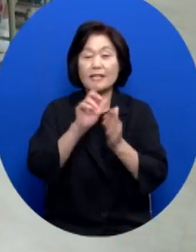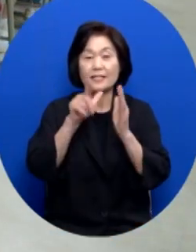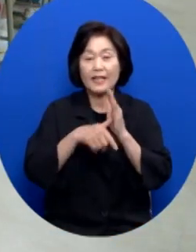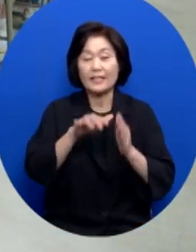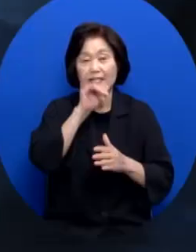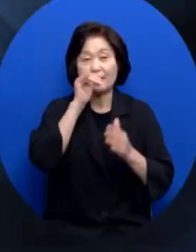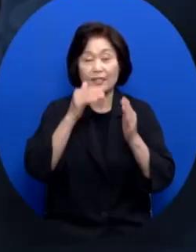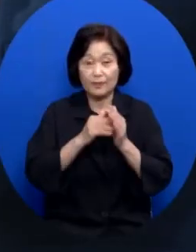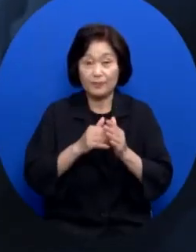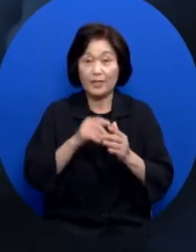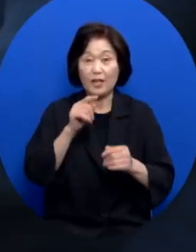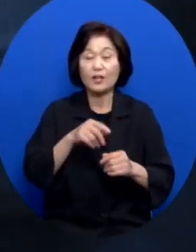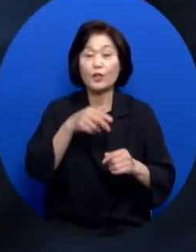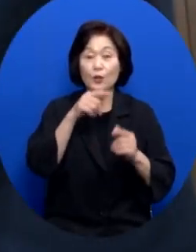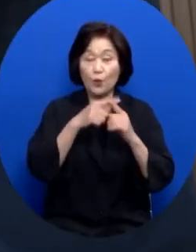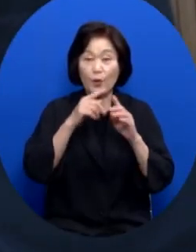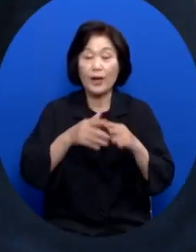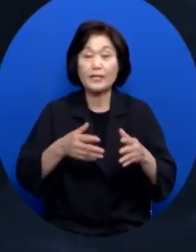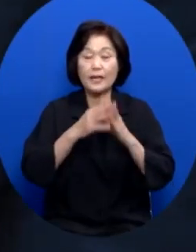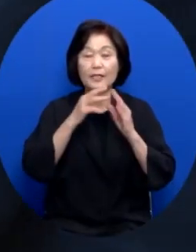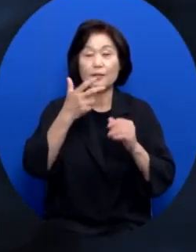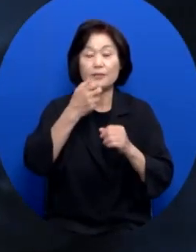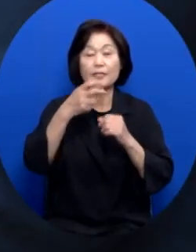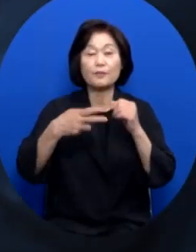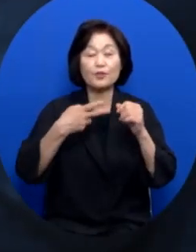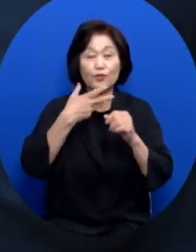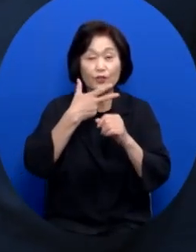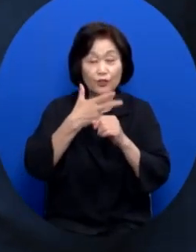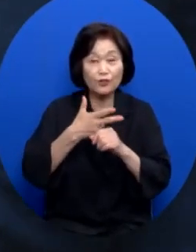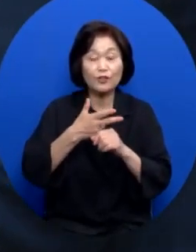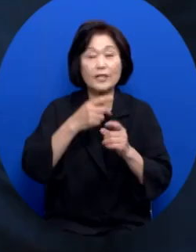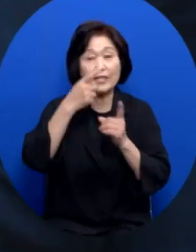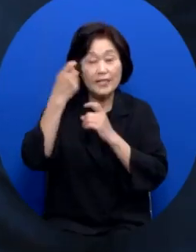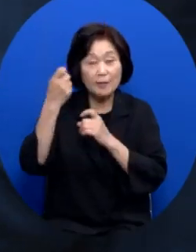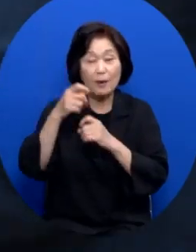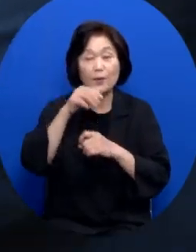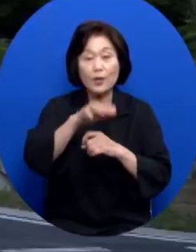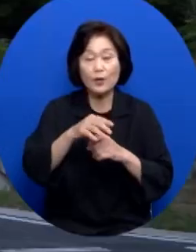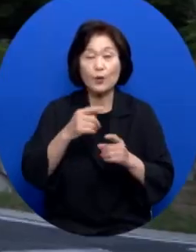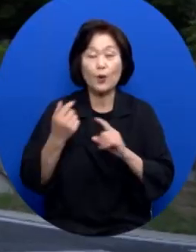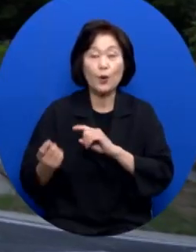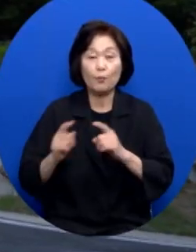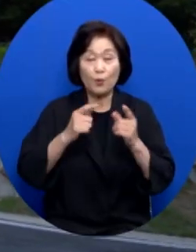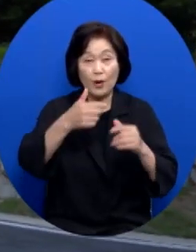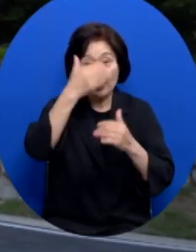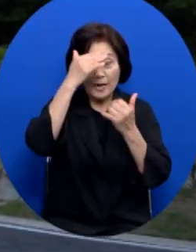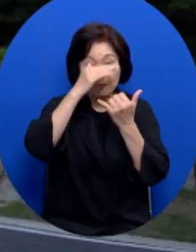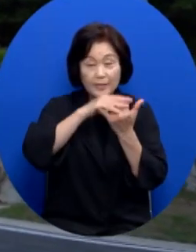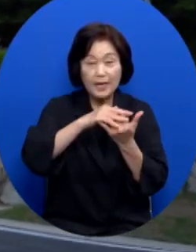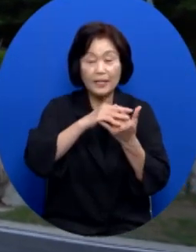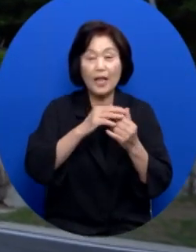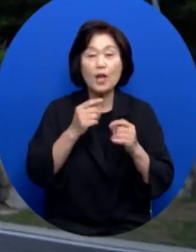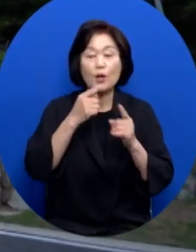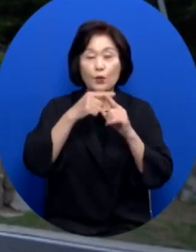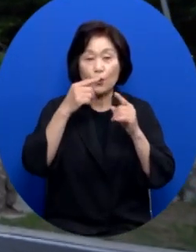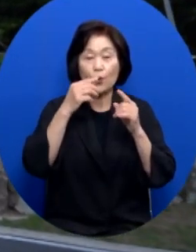상남교회는 창원 상남교회가 창립 70주년을 기념하며 부곡 지역의 부흥과 다음 세대 교육을 위해 건축했습니다.